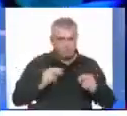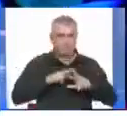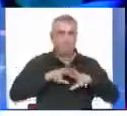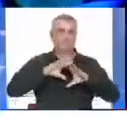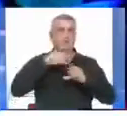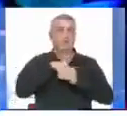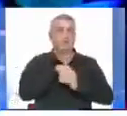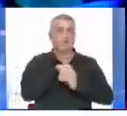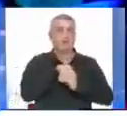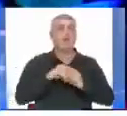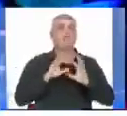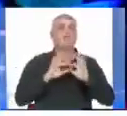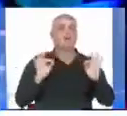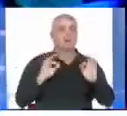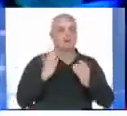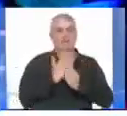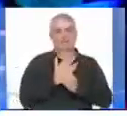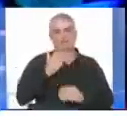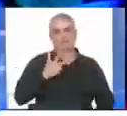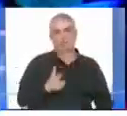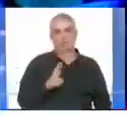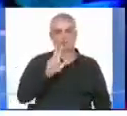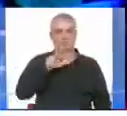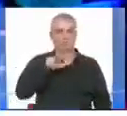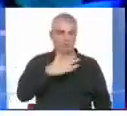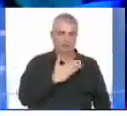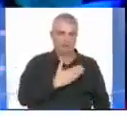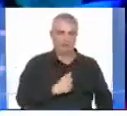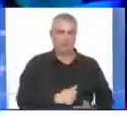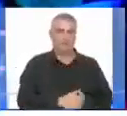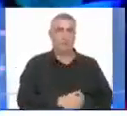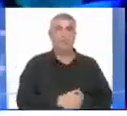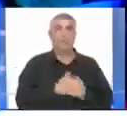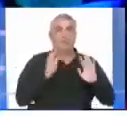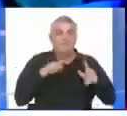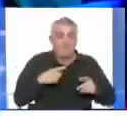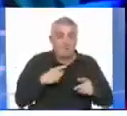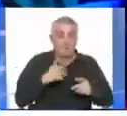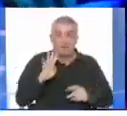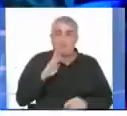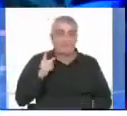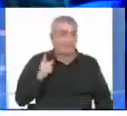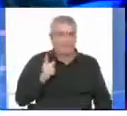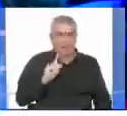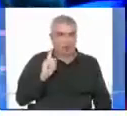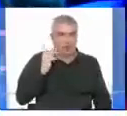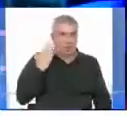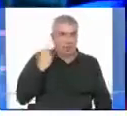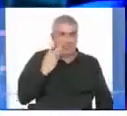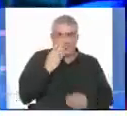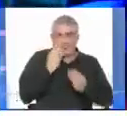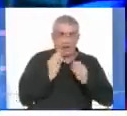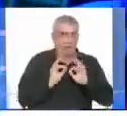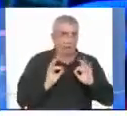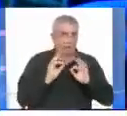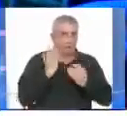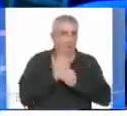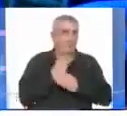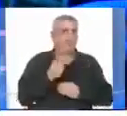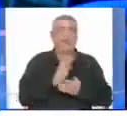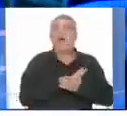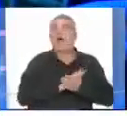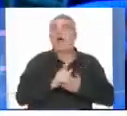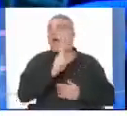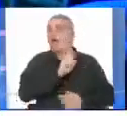הכוללת, ולהתחיל דווקא בתיק הצוללות, תיק 3,000. למרות שנתניהו לא היה חשוד בתיק הזה